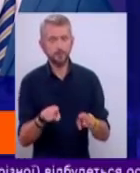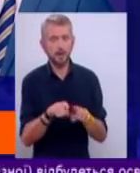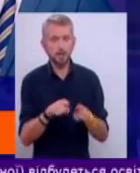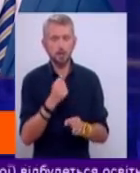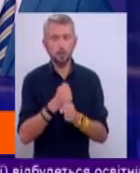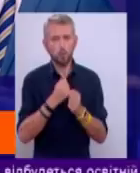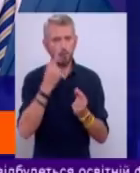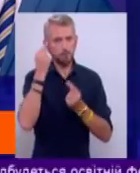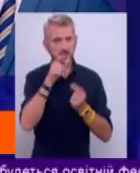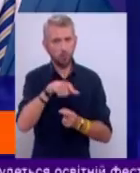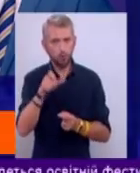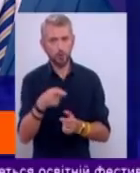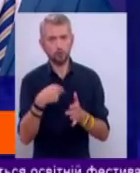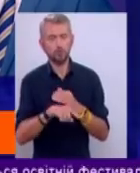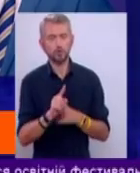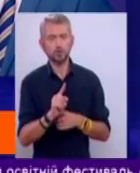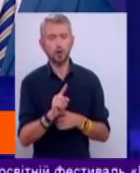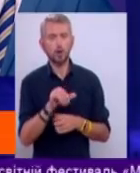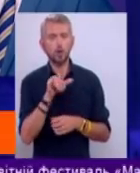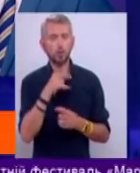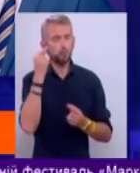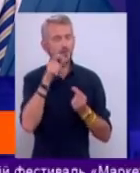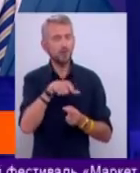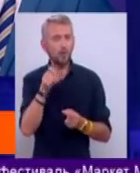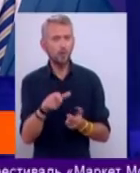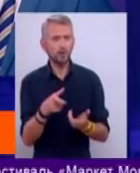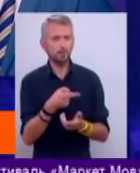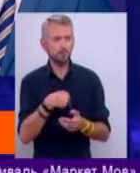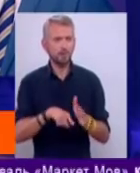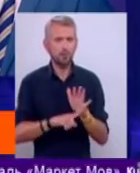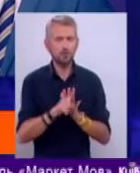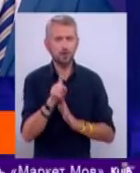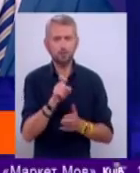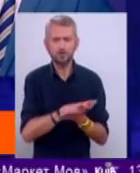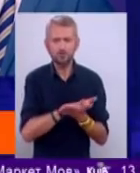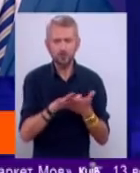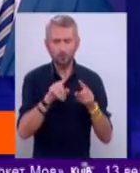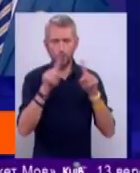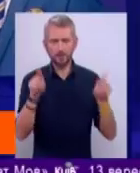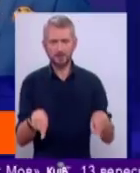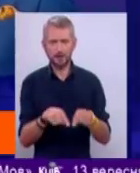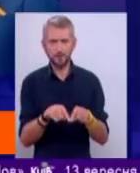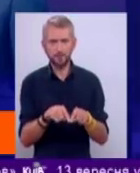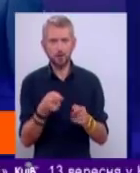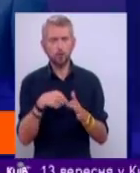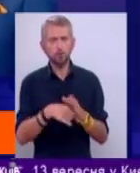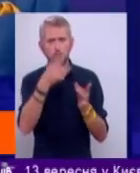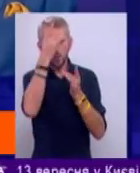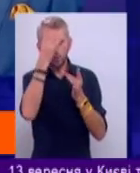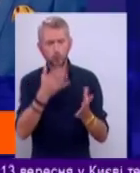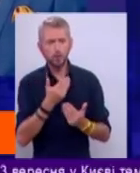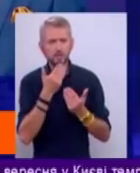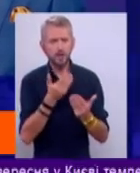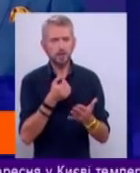роблять і психологи, тому що у психологів ми починаємо з чистого листа, тому що культури звернення